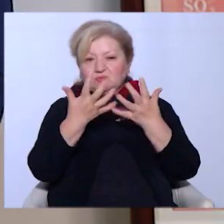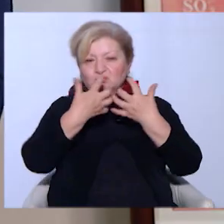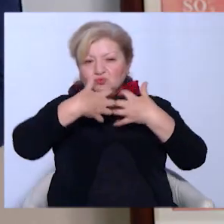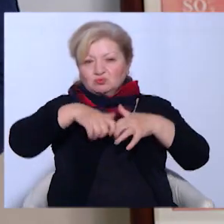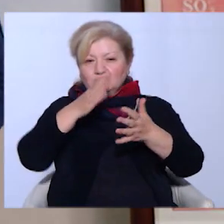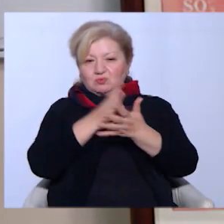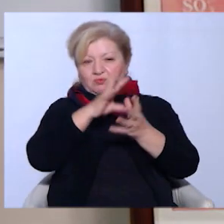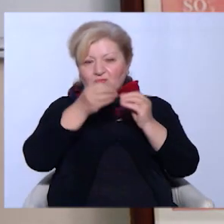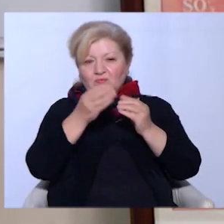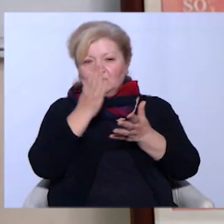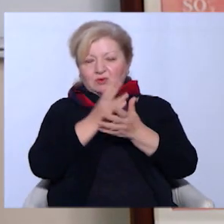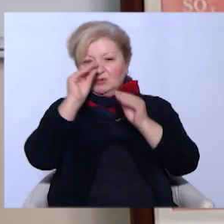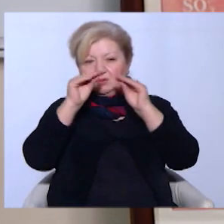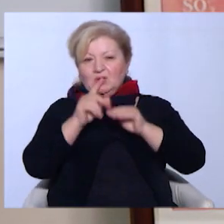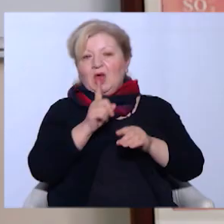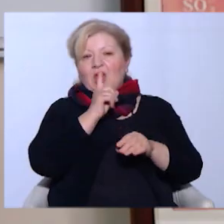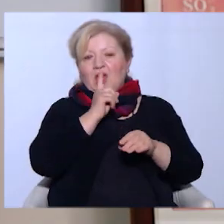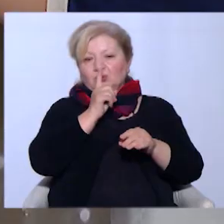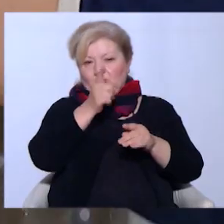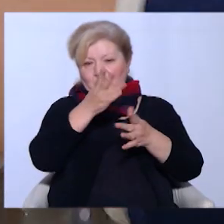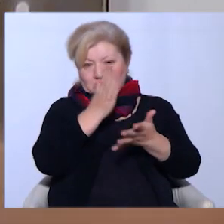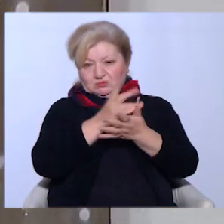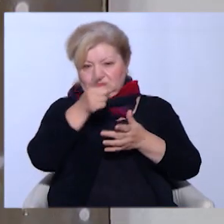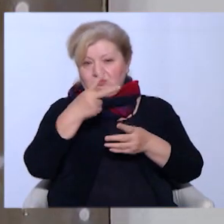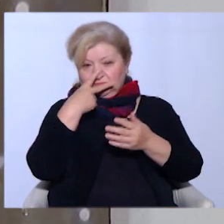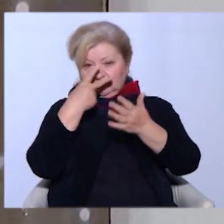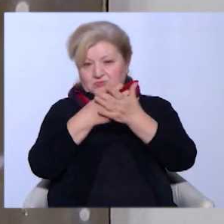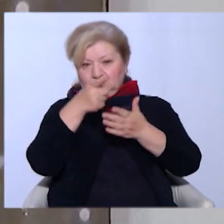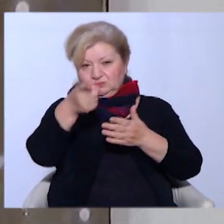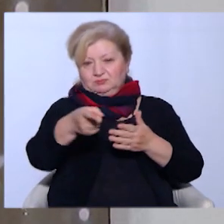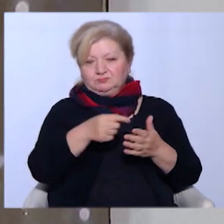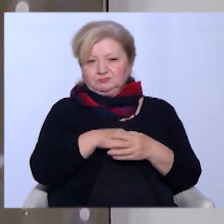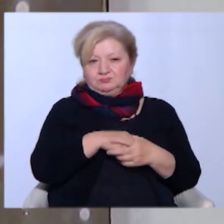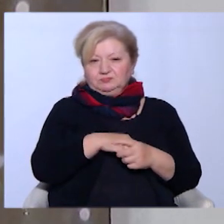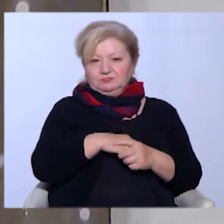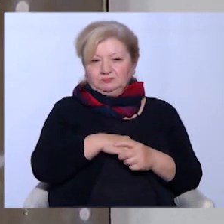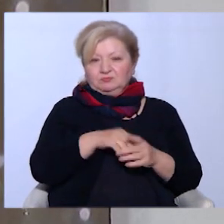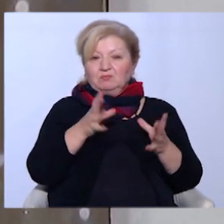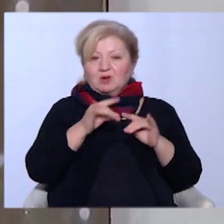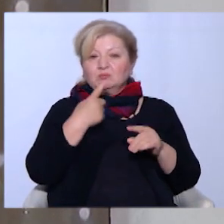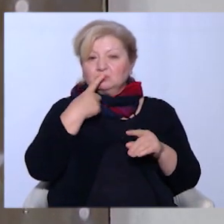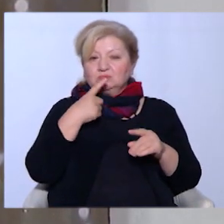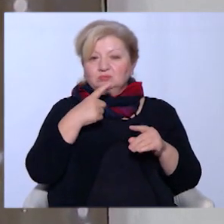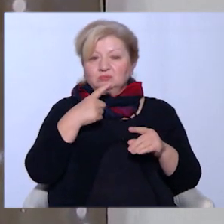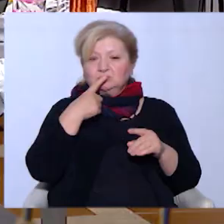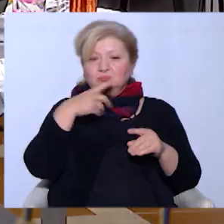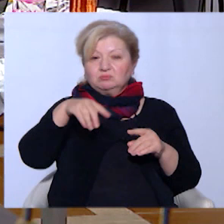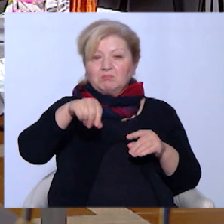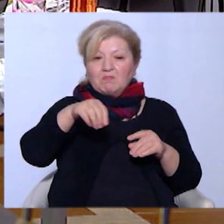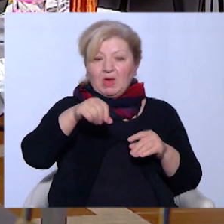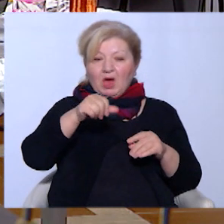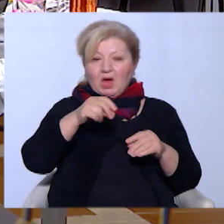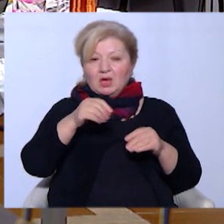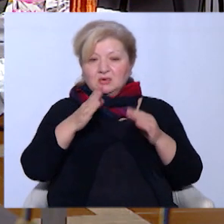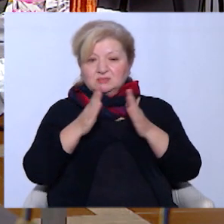ატომური. ესე იგი, შედგება ამ შემთხვევაში ნახშირბადის ატომებისაგან. მაგრამ სუფრის მარილი, რომელიც